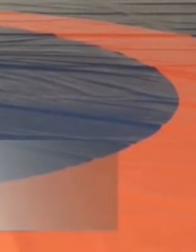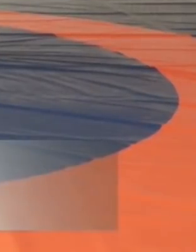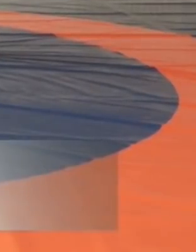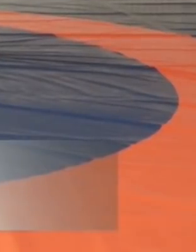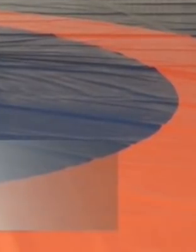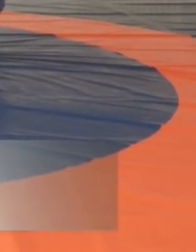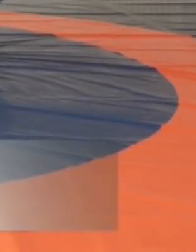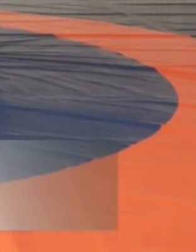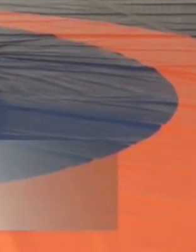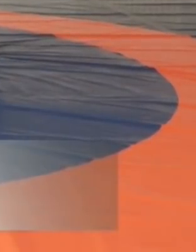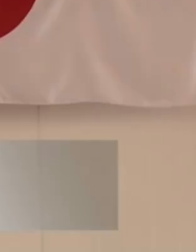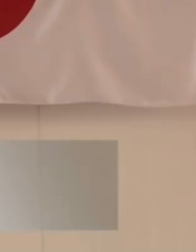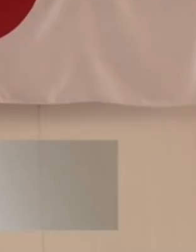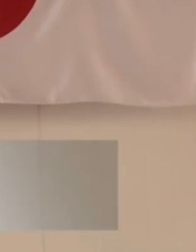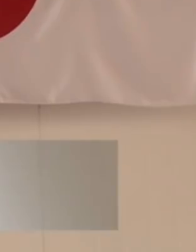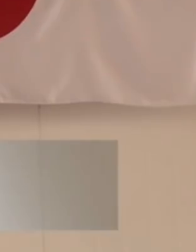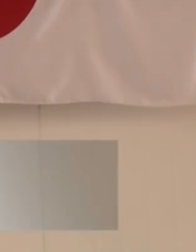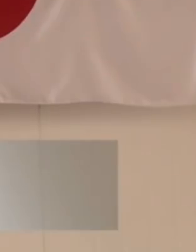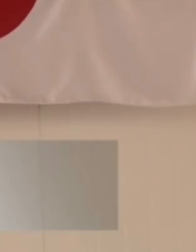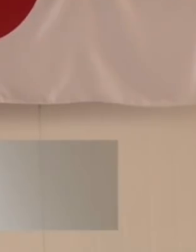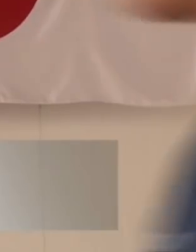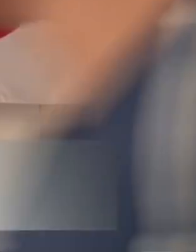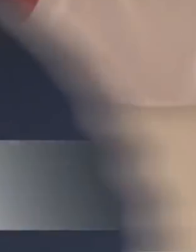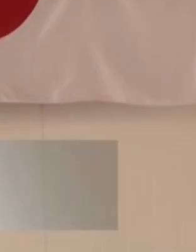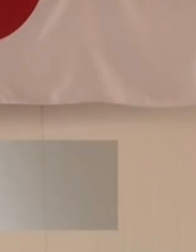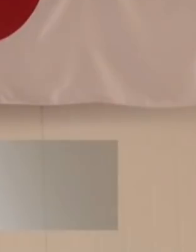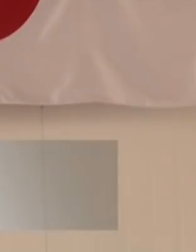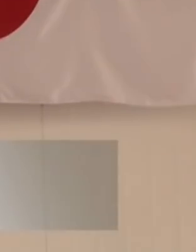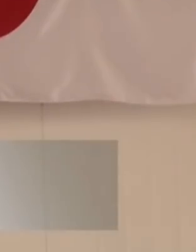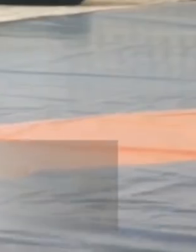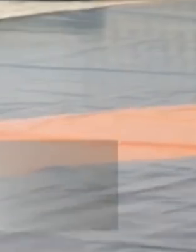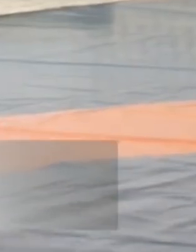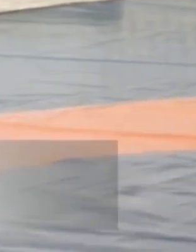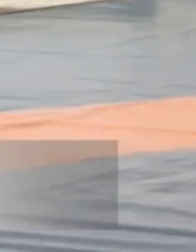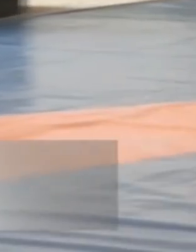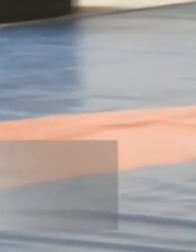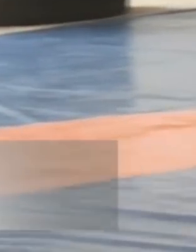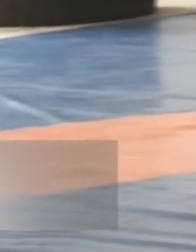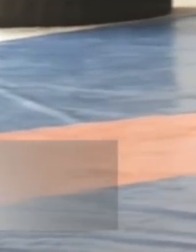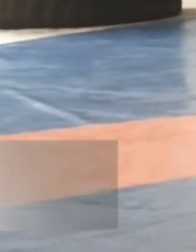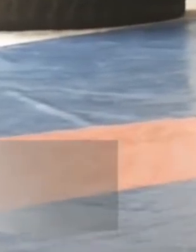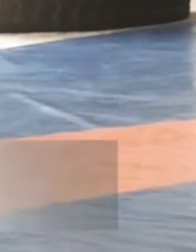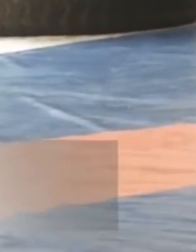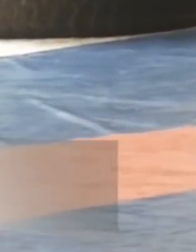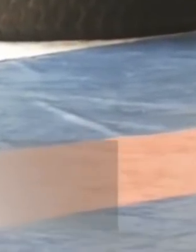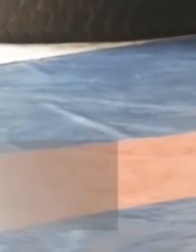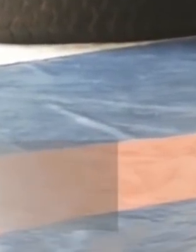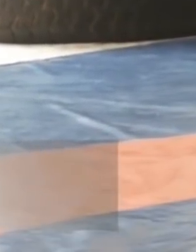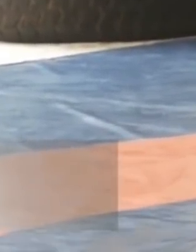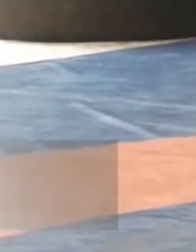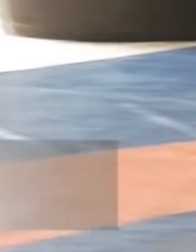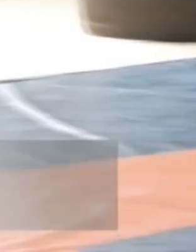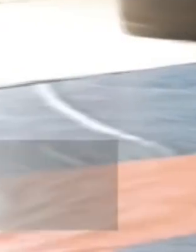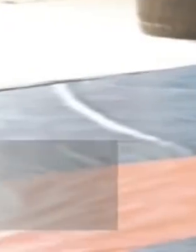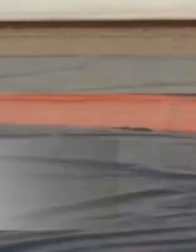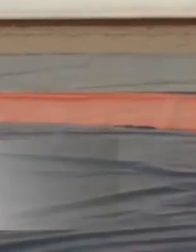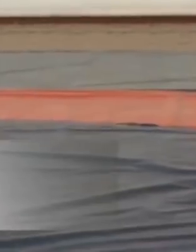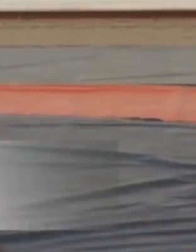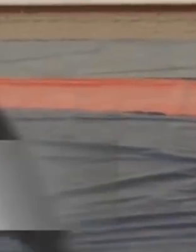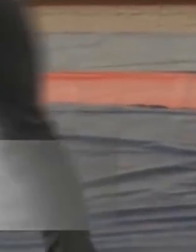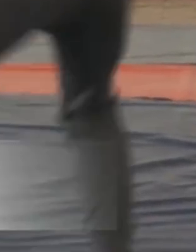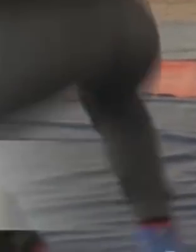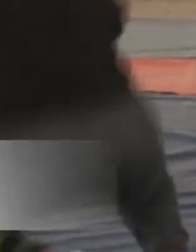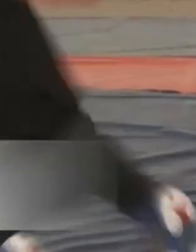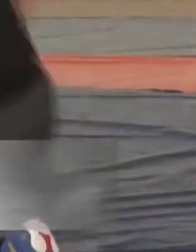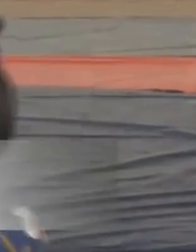Бүхэн чөлөөт оролцооны 2021 оны залуучуудын дэлхийн аваргын тэмцээн энэ сарын 16-наас 20-ны өдрүүдэд Оросын улбааны улсын Уфа хотод болно. Уфа 2021